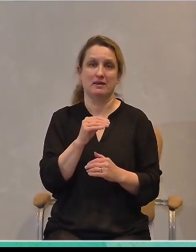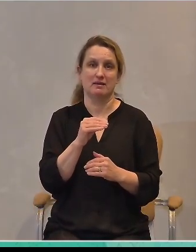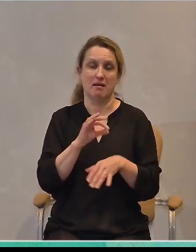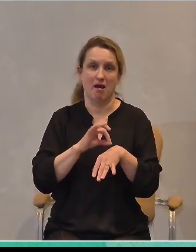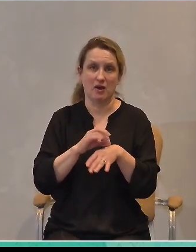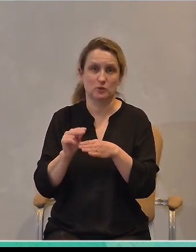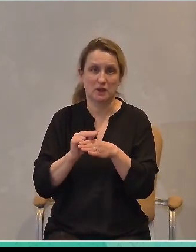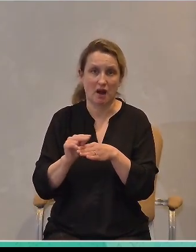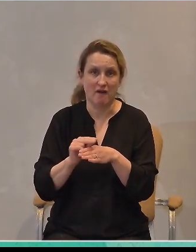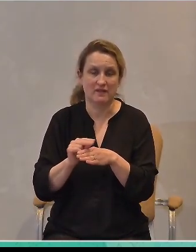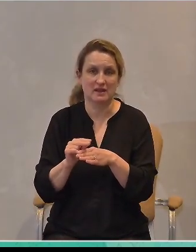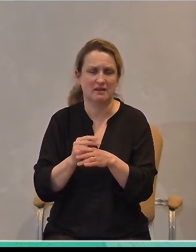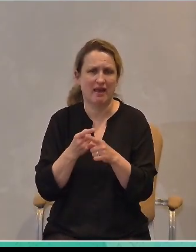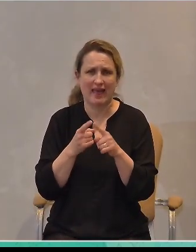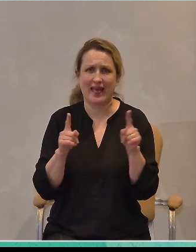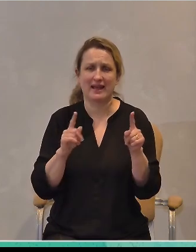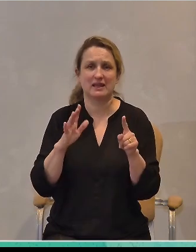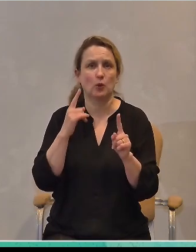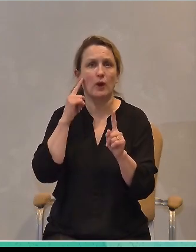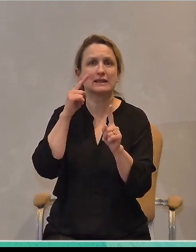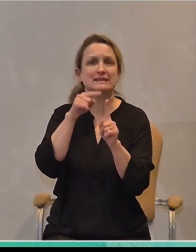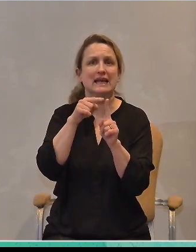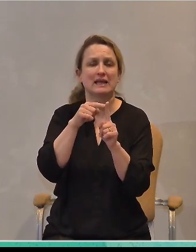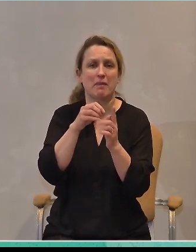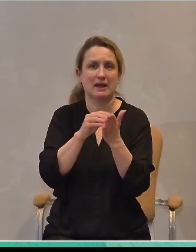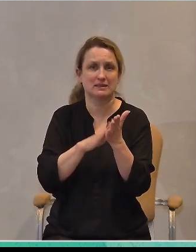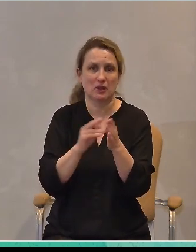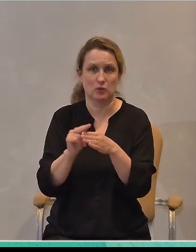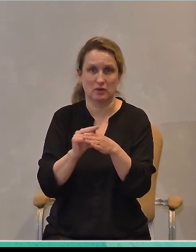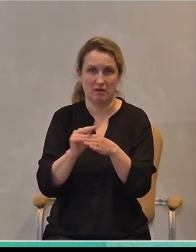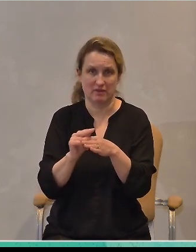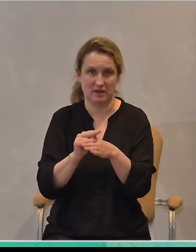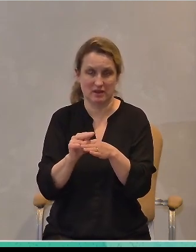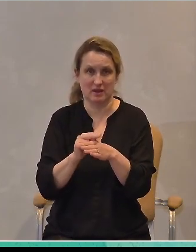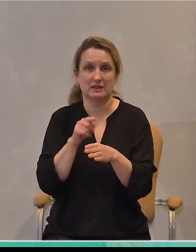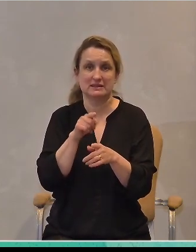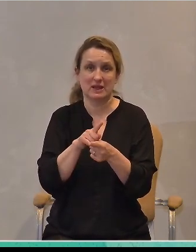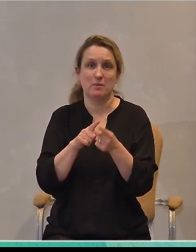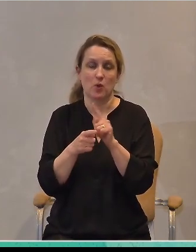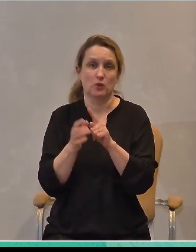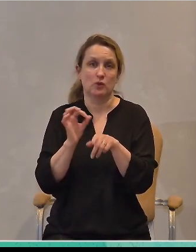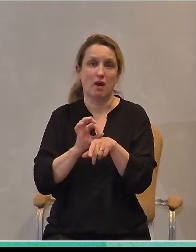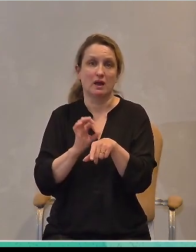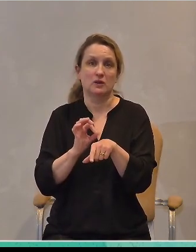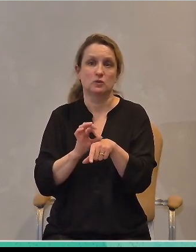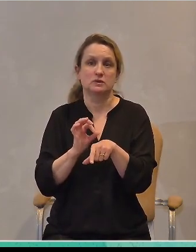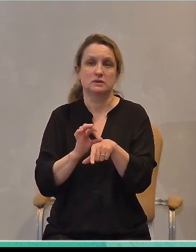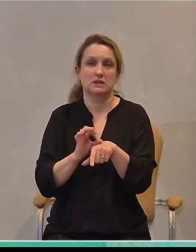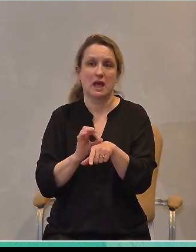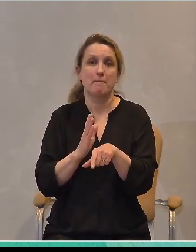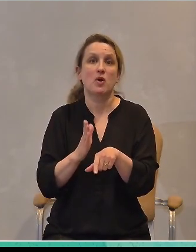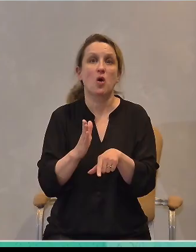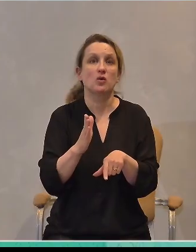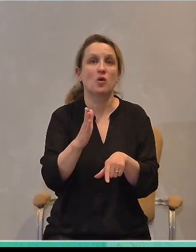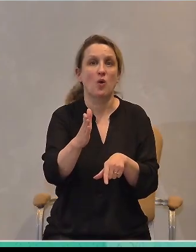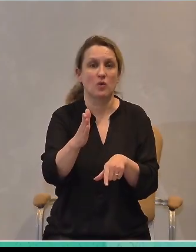haigust ravida, eriti kui on olemas sihtmärgistatud ravi ja see sihtmärgistatud ravi on muutnud haiguse prognoosi